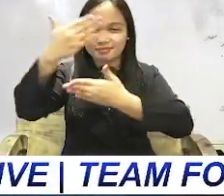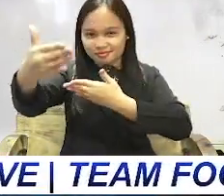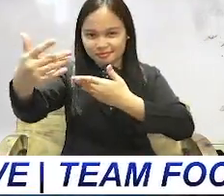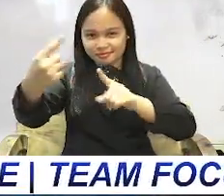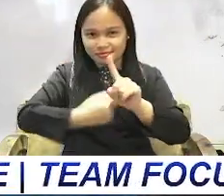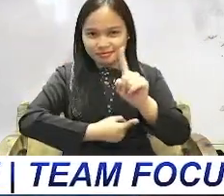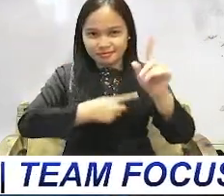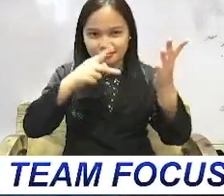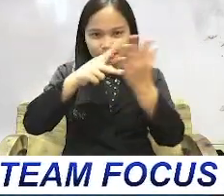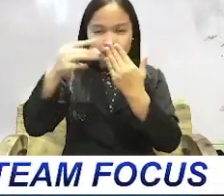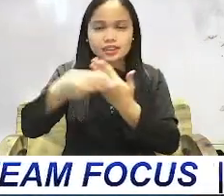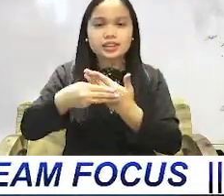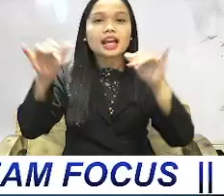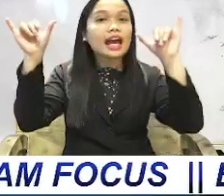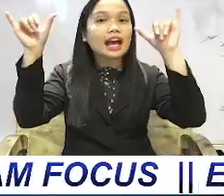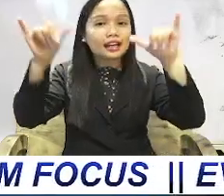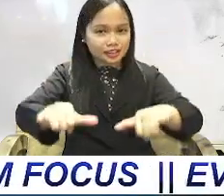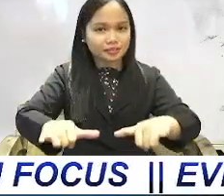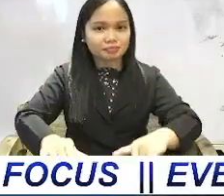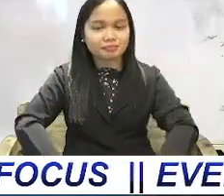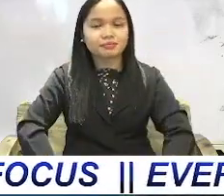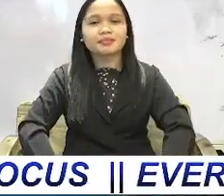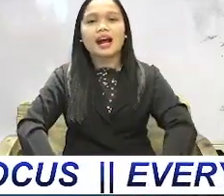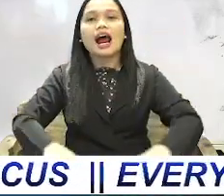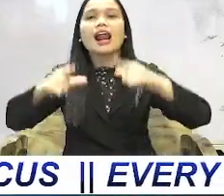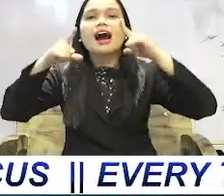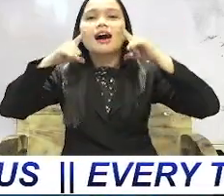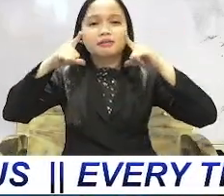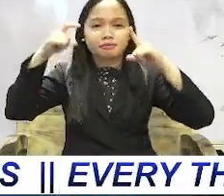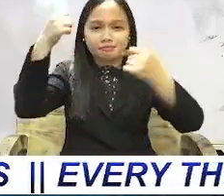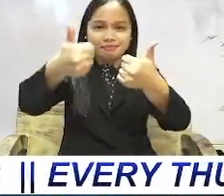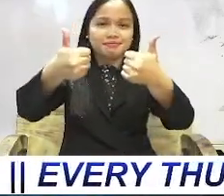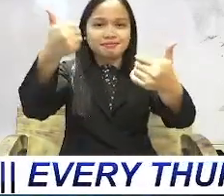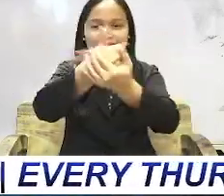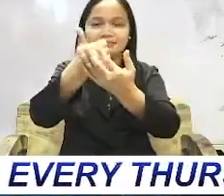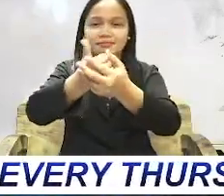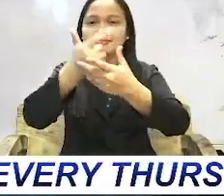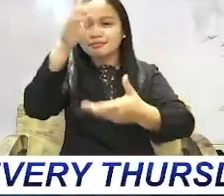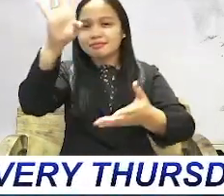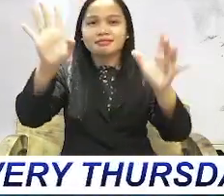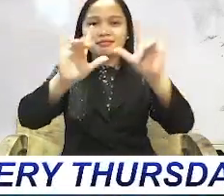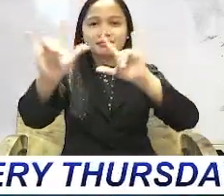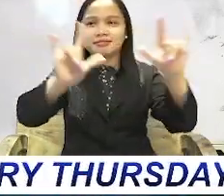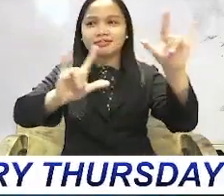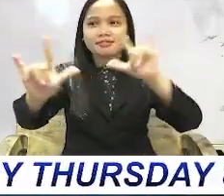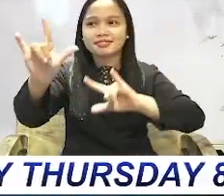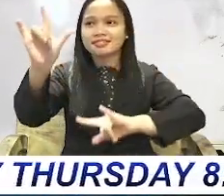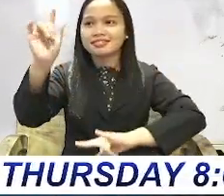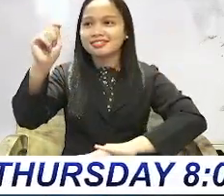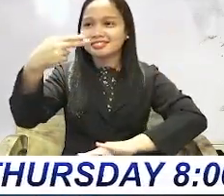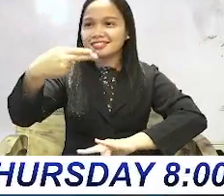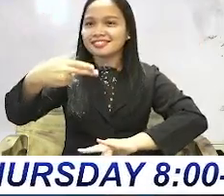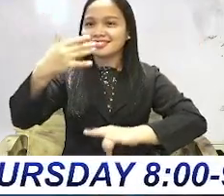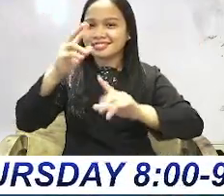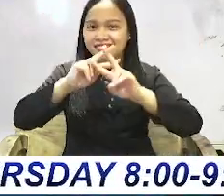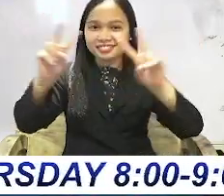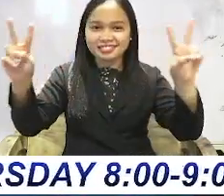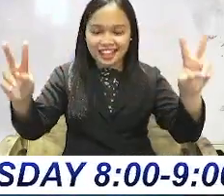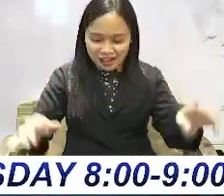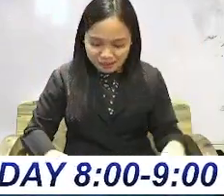ng programa natin, Staying Alive! God bless you all. Have a blessed Thursday evening. Peace!